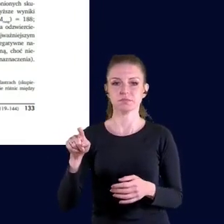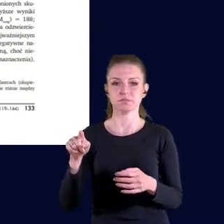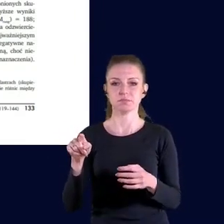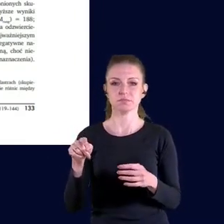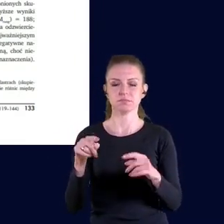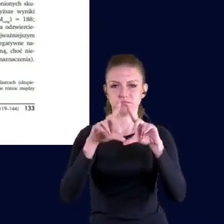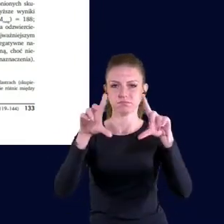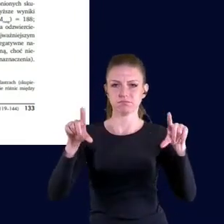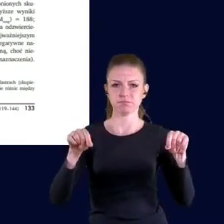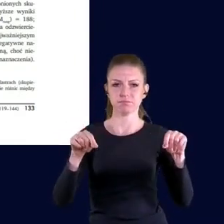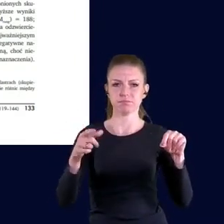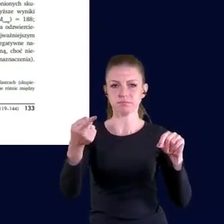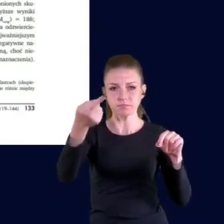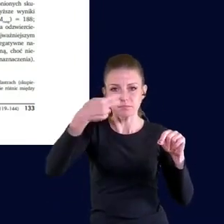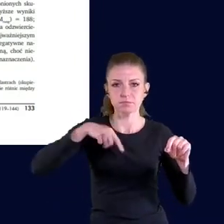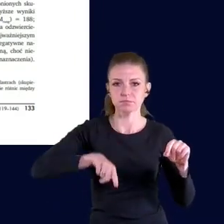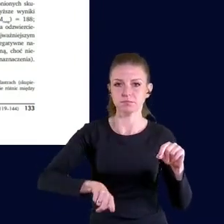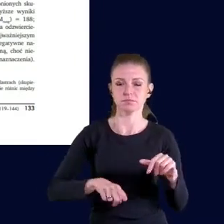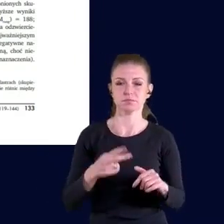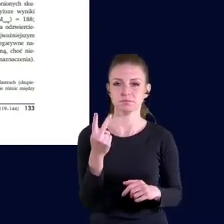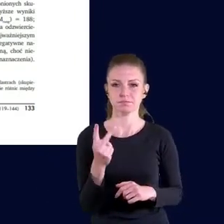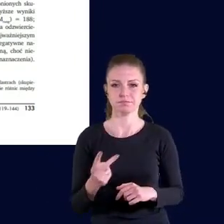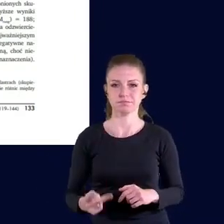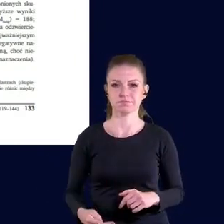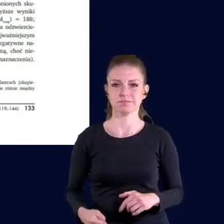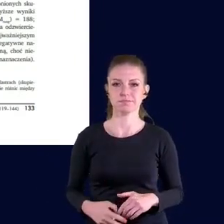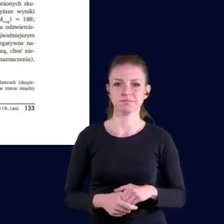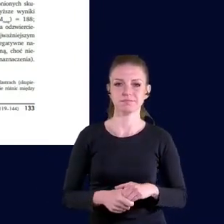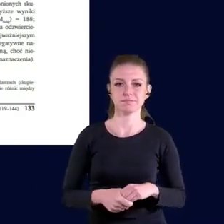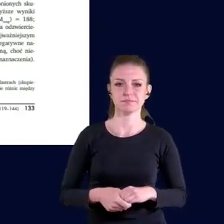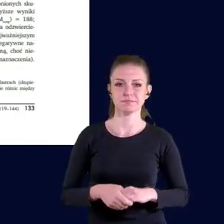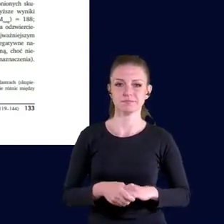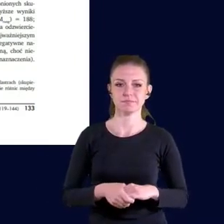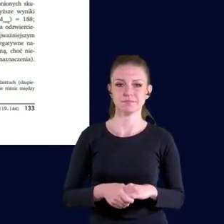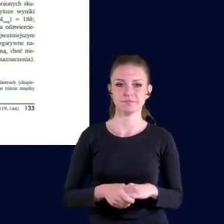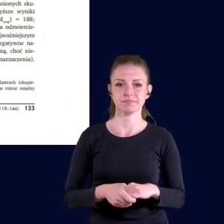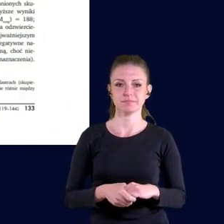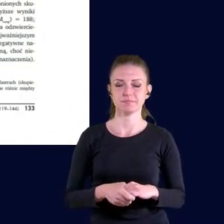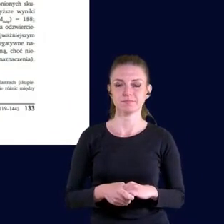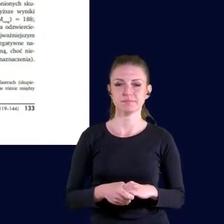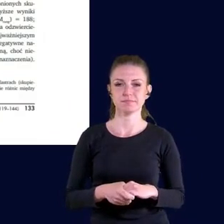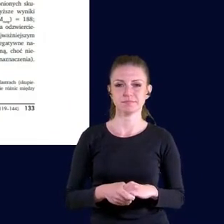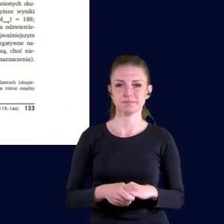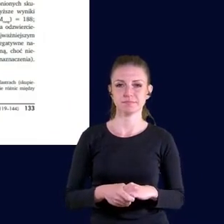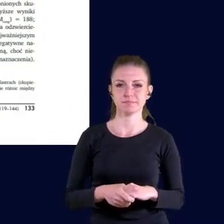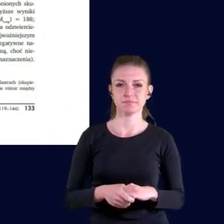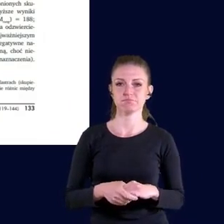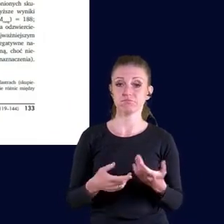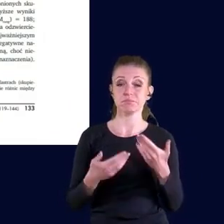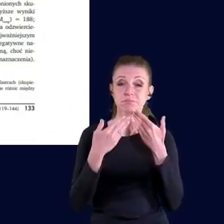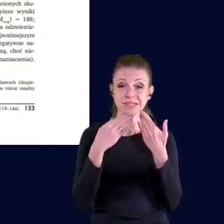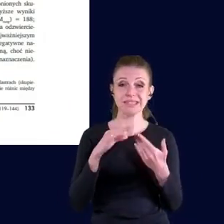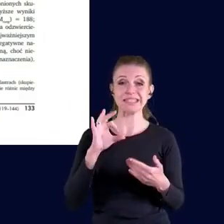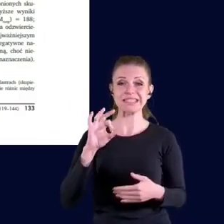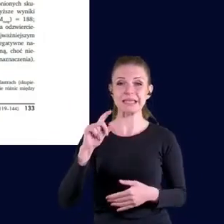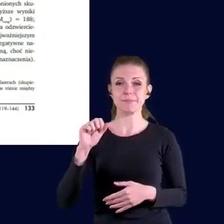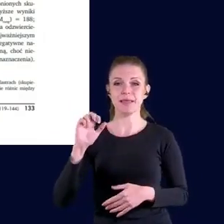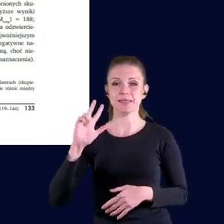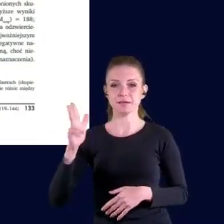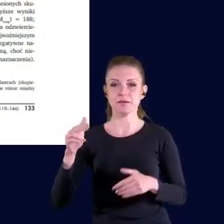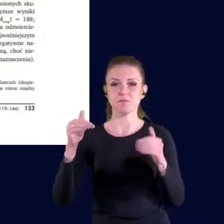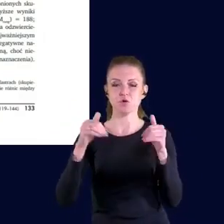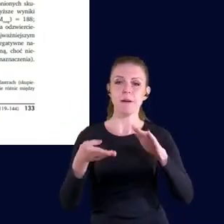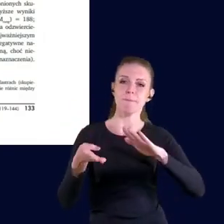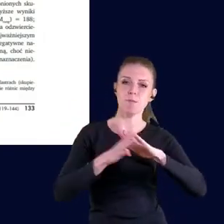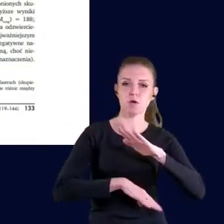Natomiast w naszym przypadku te Cześć Pinkie pozwalają na pominięcie tej tabeli i tutaj po lewej stronie